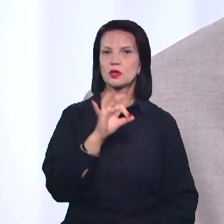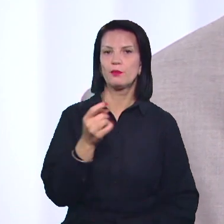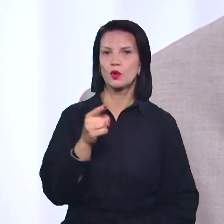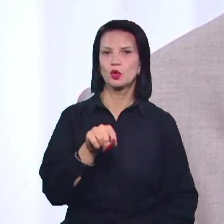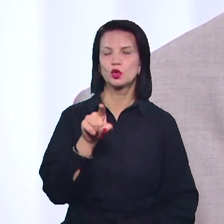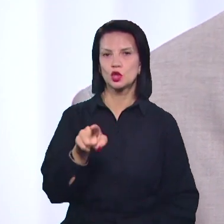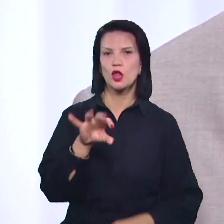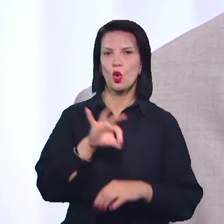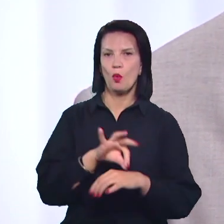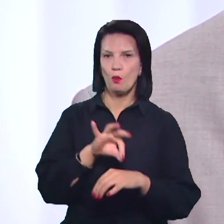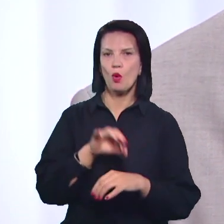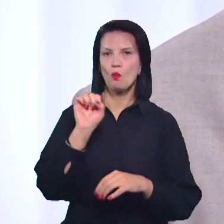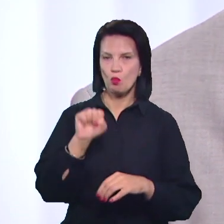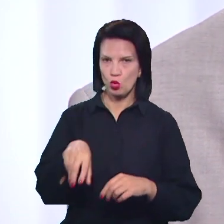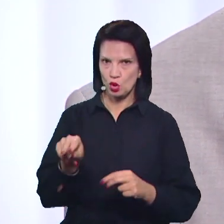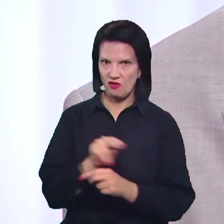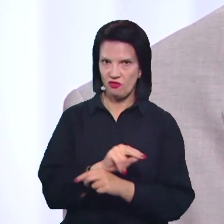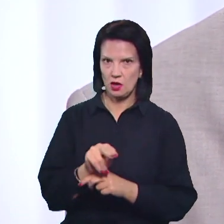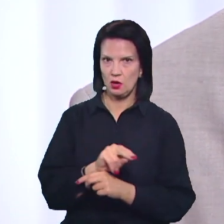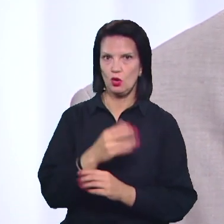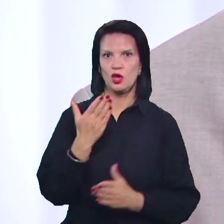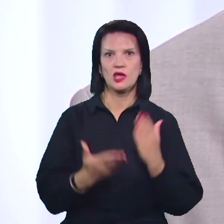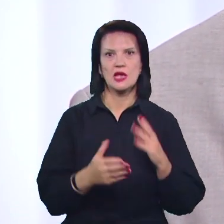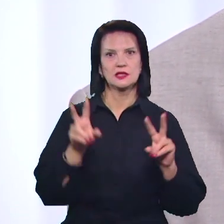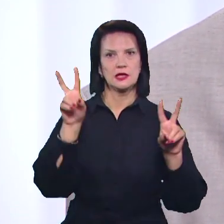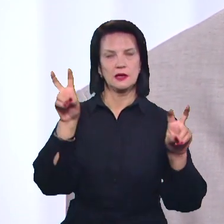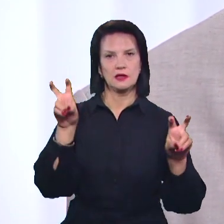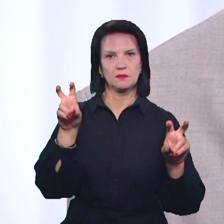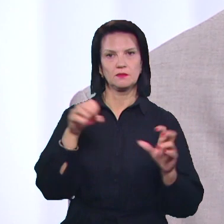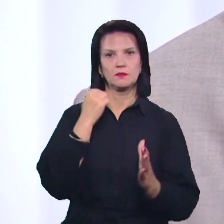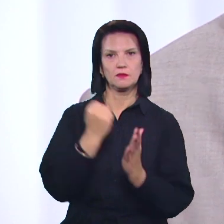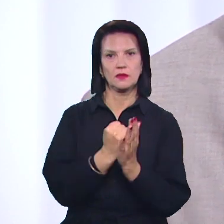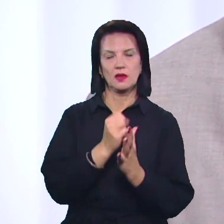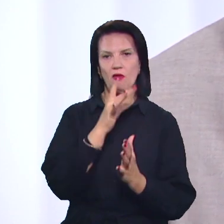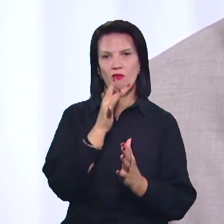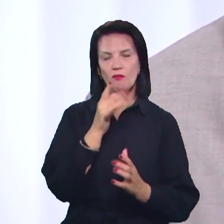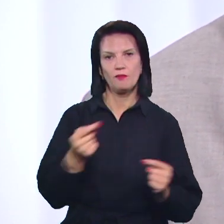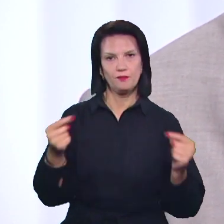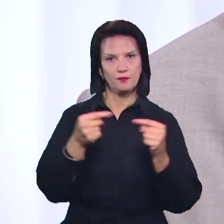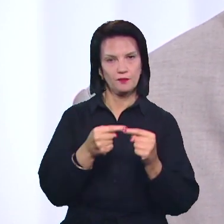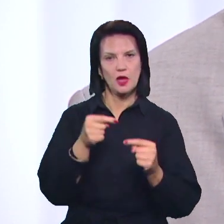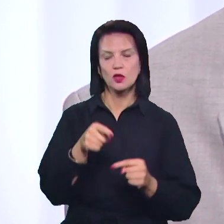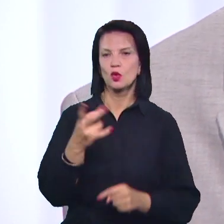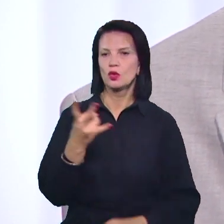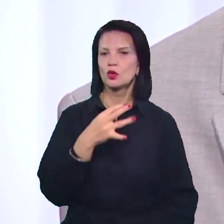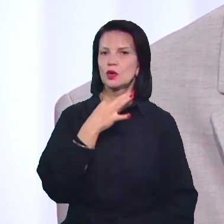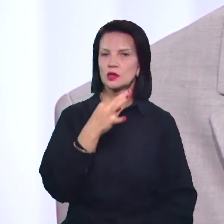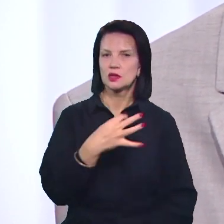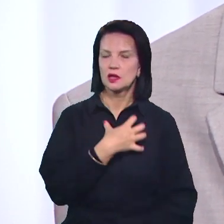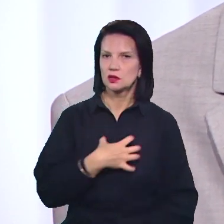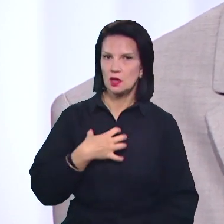можна вилікувати, якщо діагностувати її на ранніх етапах. І ось, напевно, тут важливо сказати про